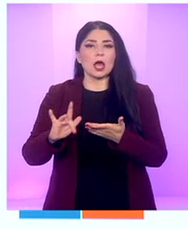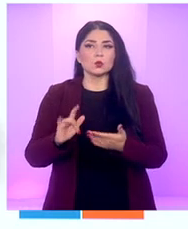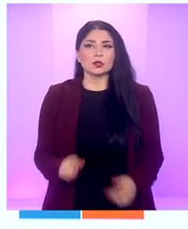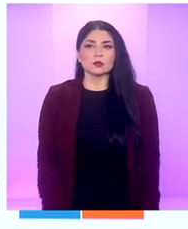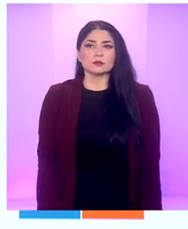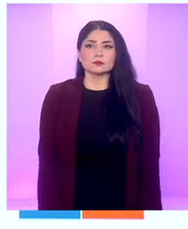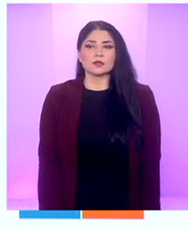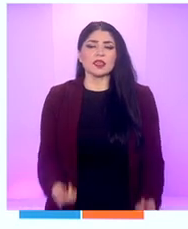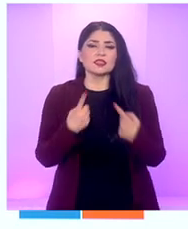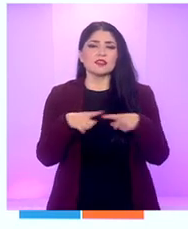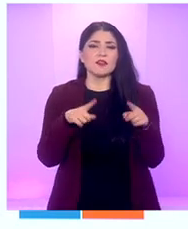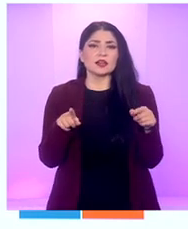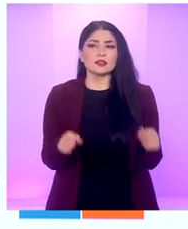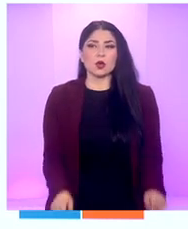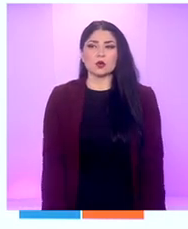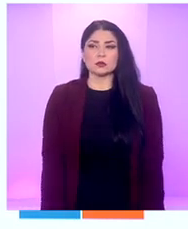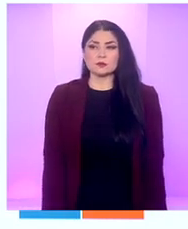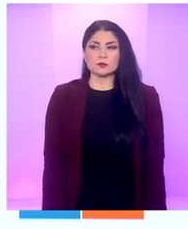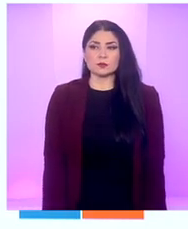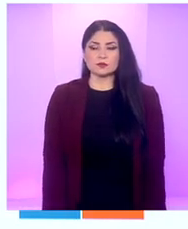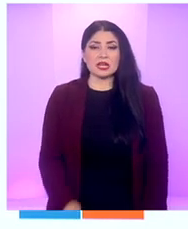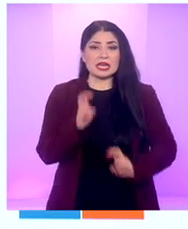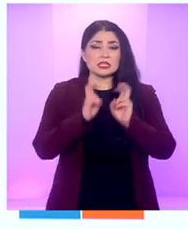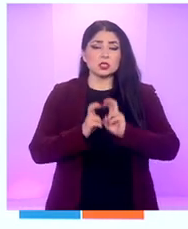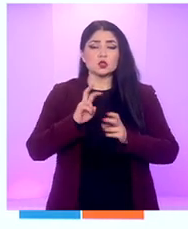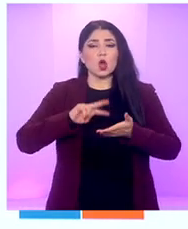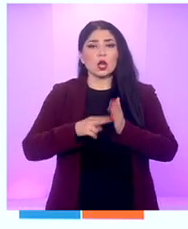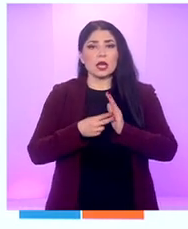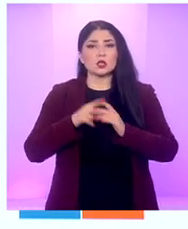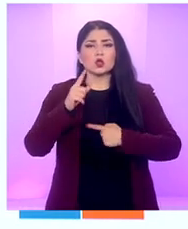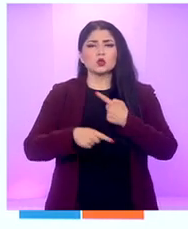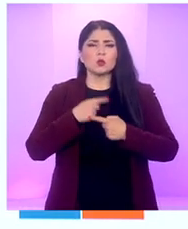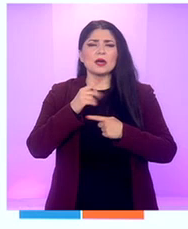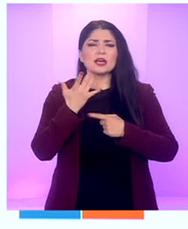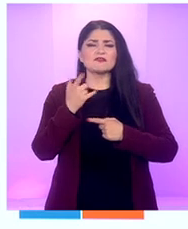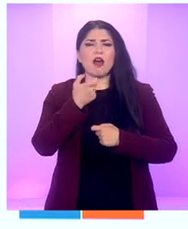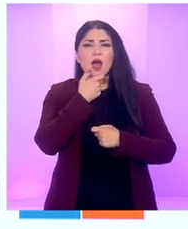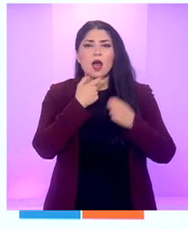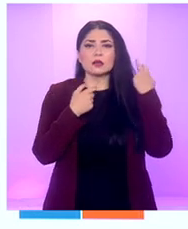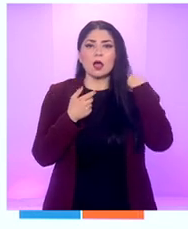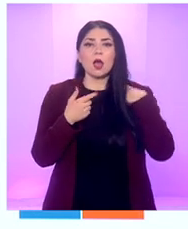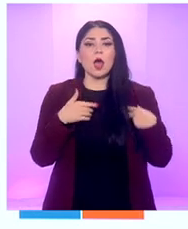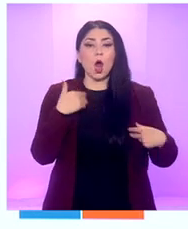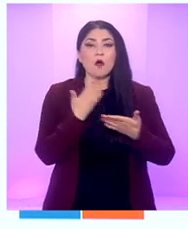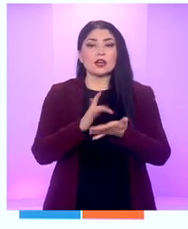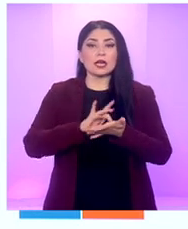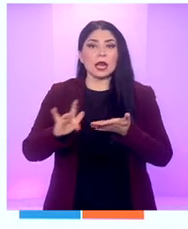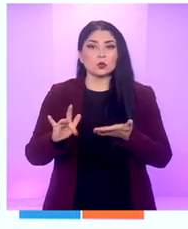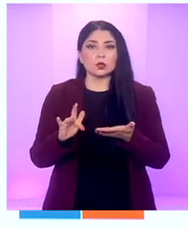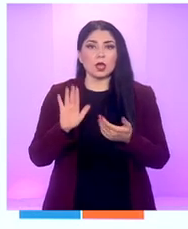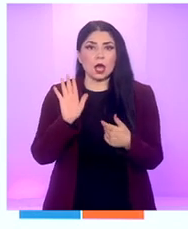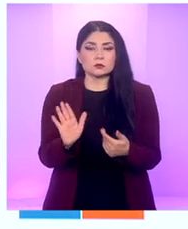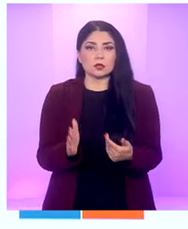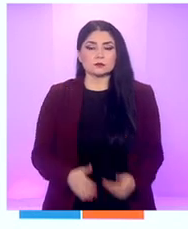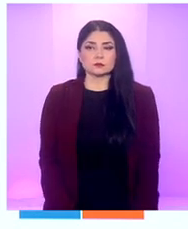procesiune diverselor instituții organizații și după niște ani de zile oferirea în mod gratuit al acestora active